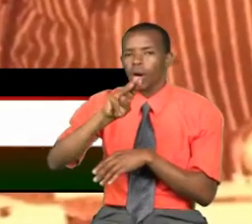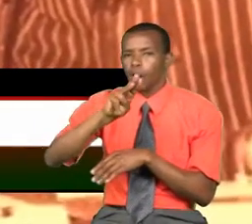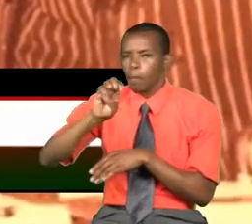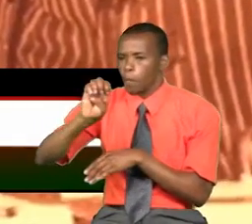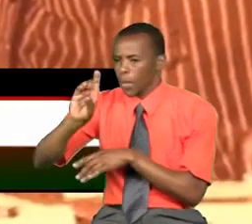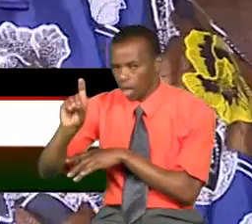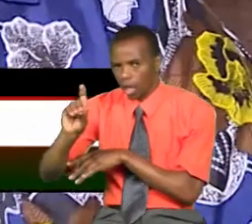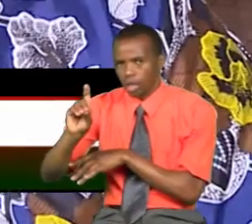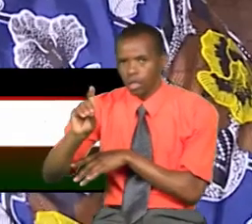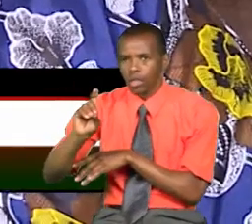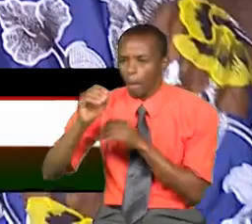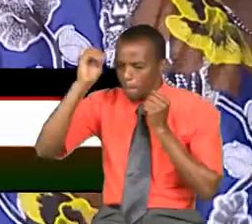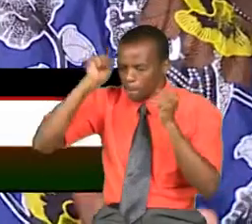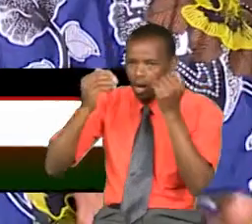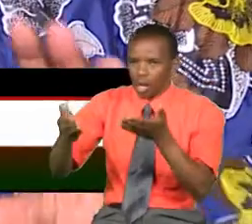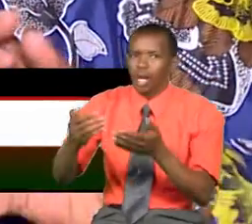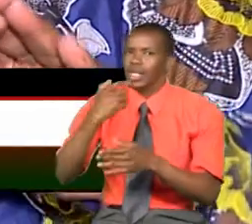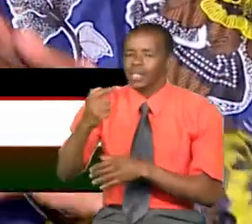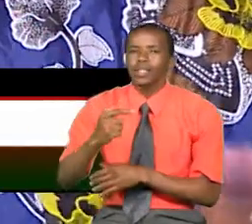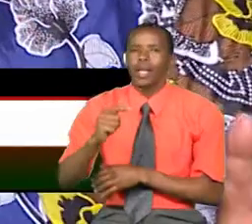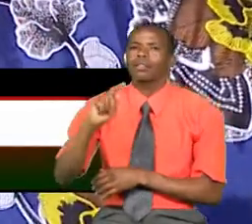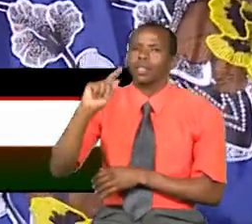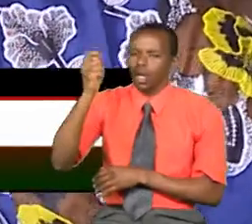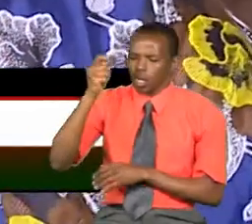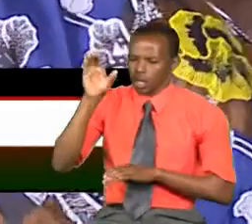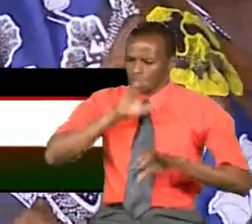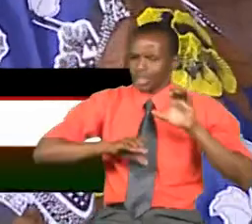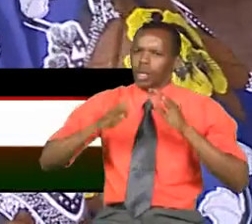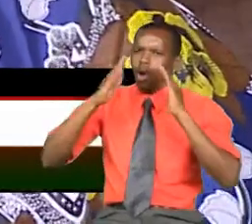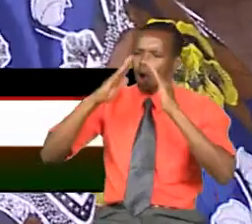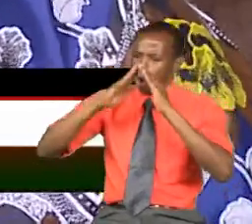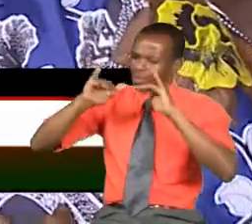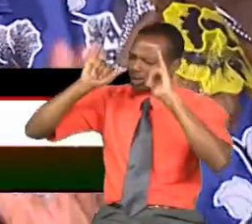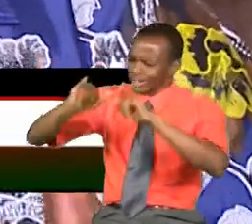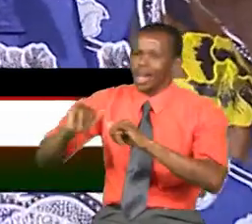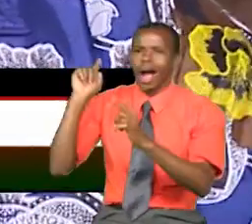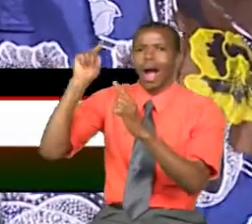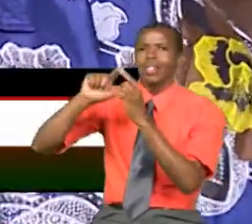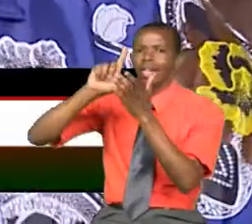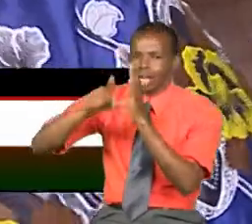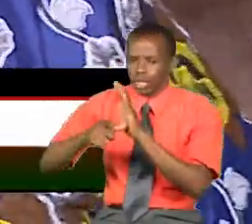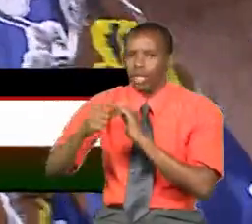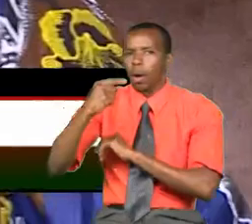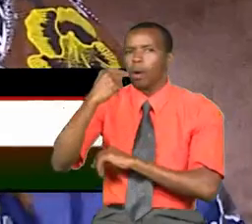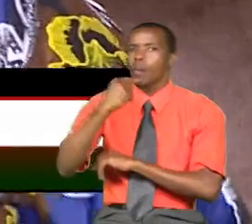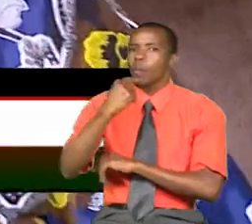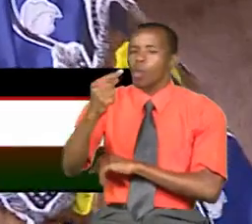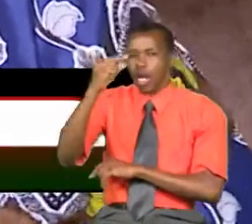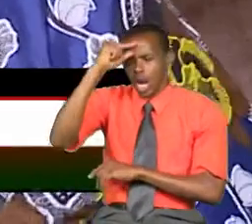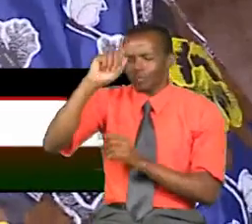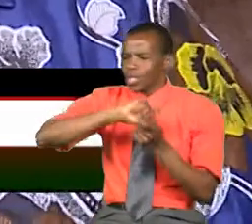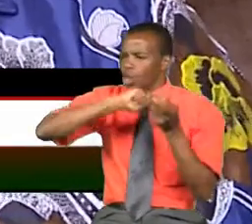wanao niko na wao. Sema wananchi wakae nyumbani mpaka tutakapowatangazia baadaye. Serikali ya Moi